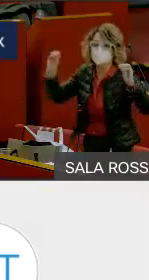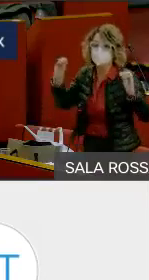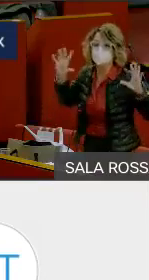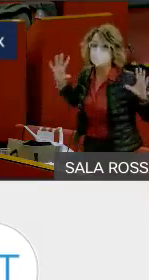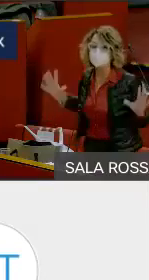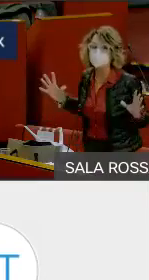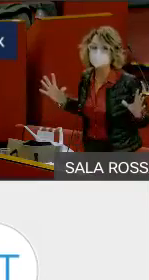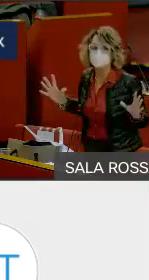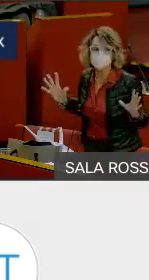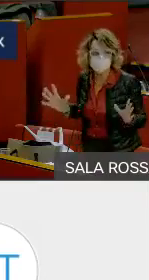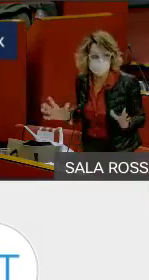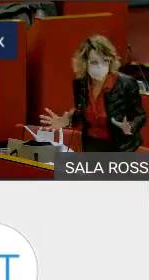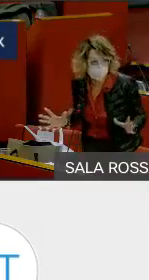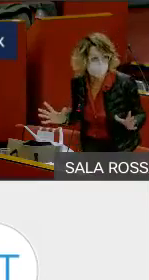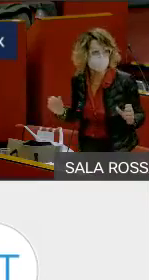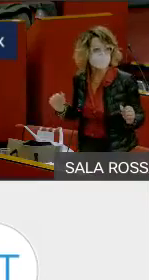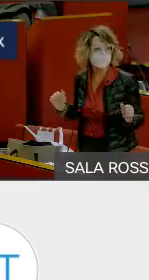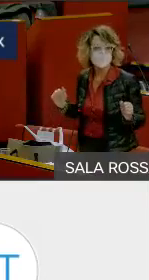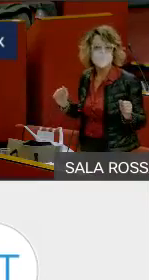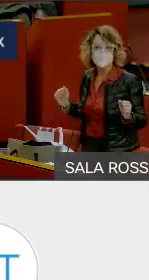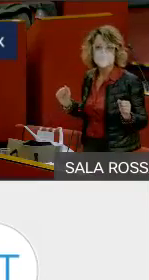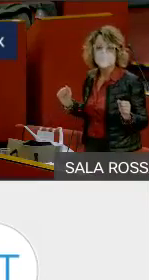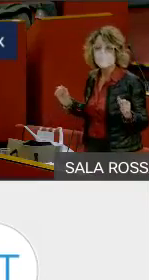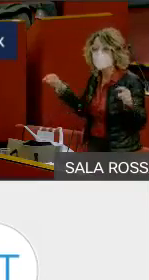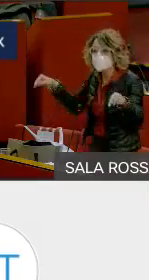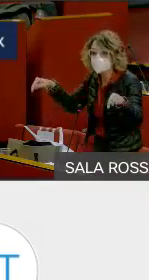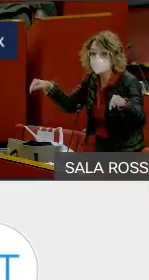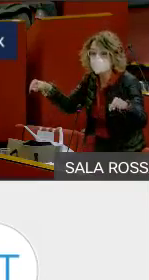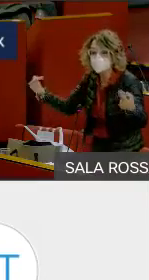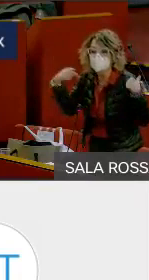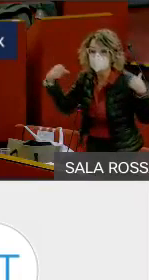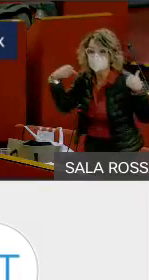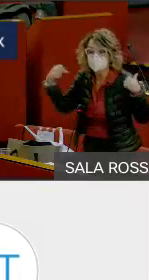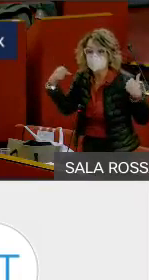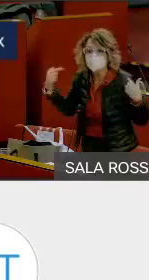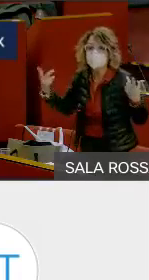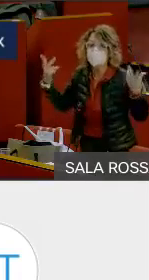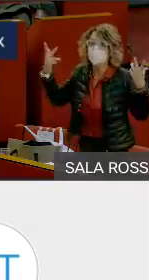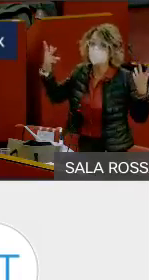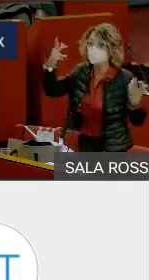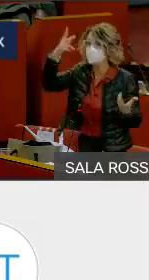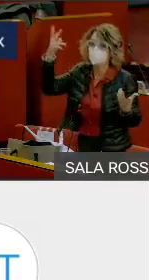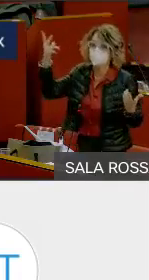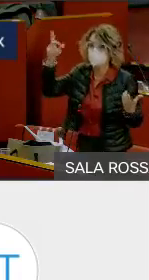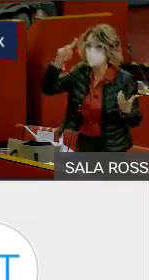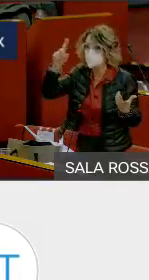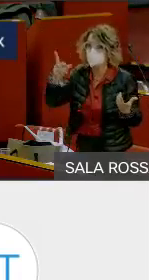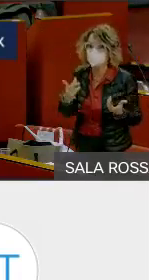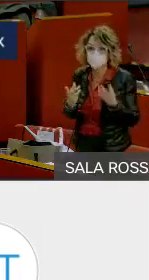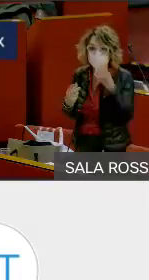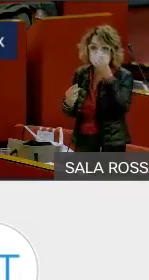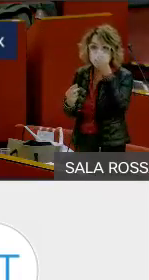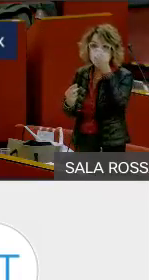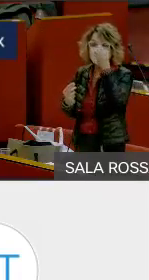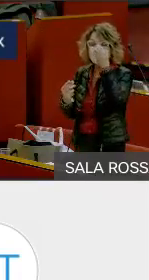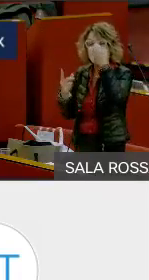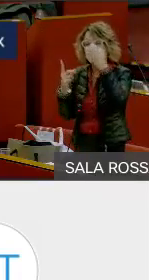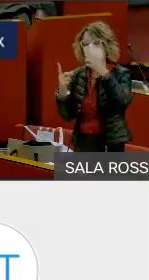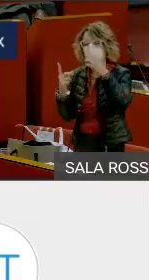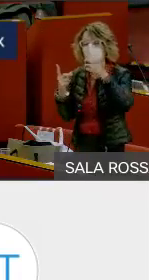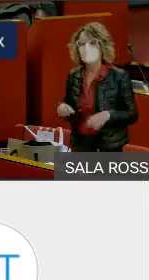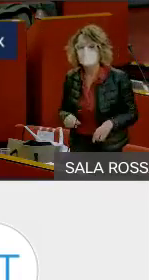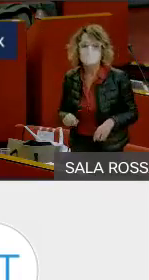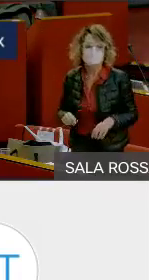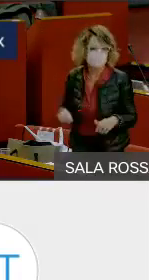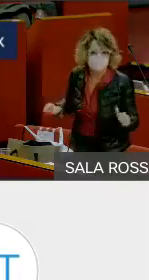dai cittadini ospita poi gli stessi genovesi che hanno eletto me allora forse mipharm e dico forse no